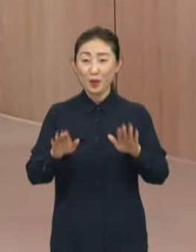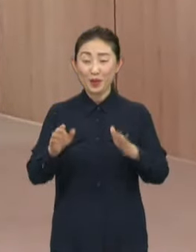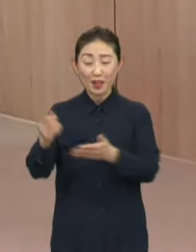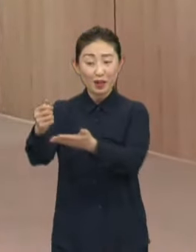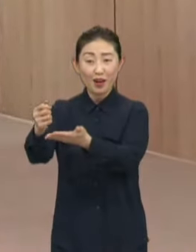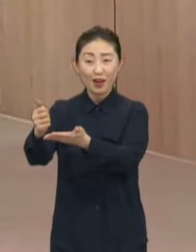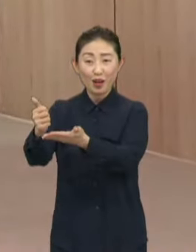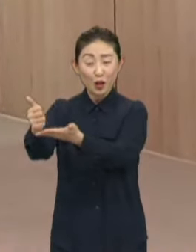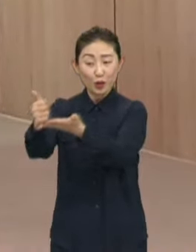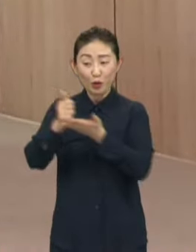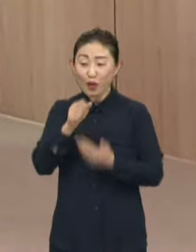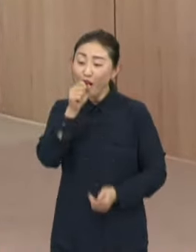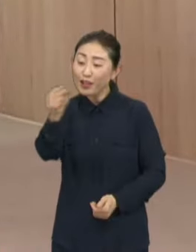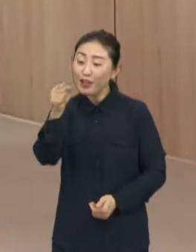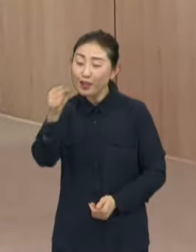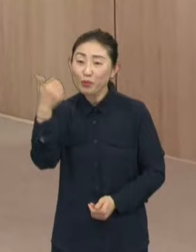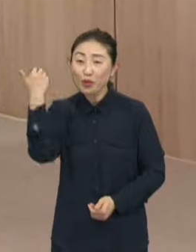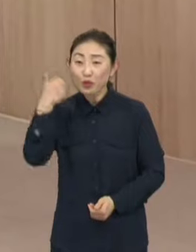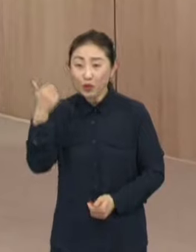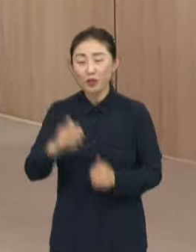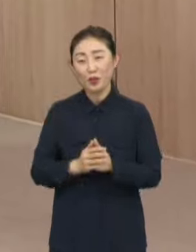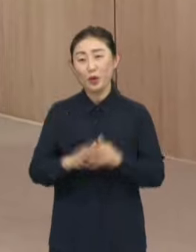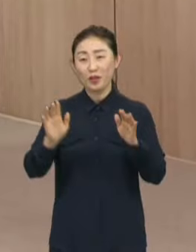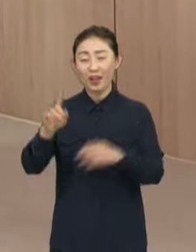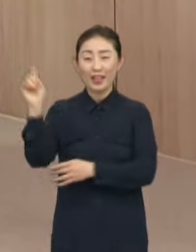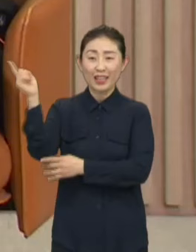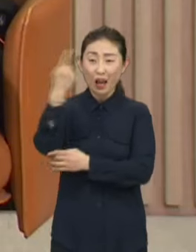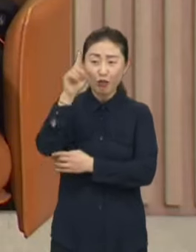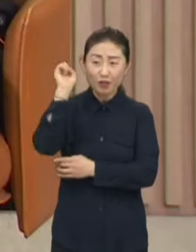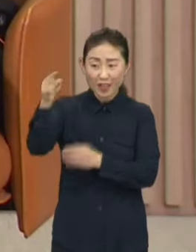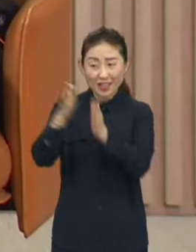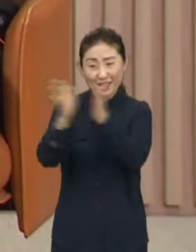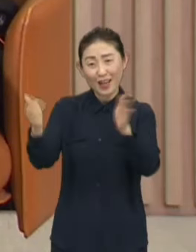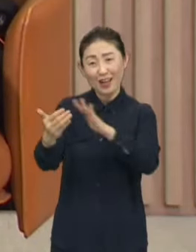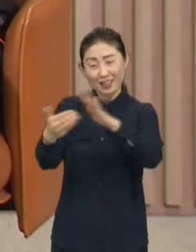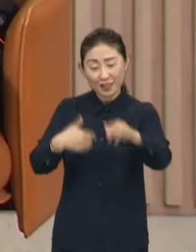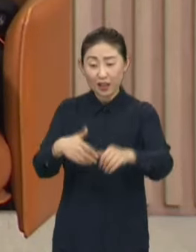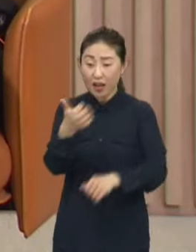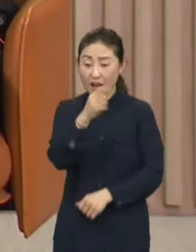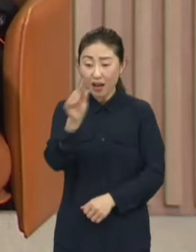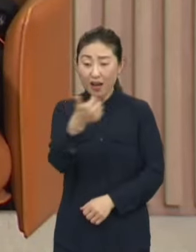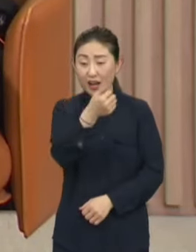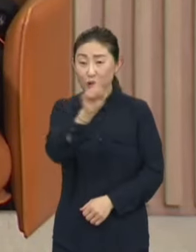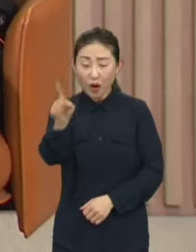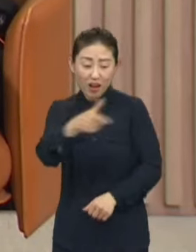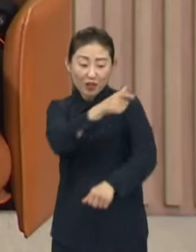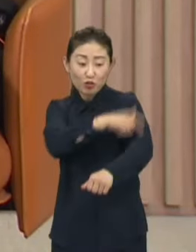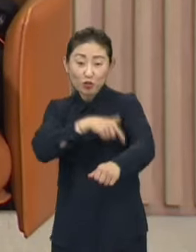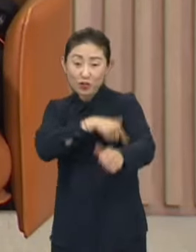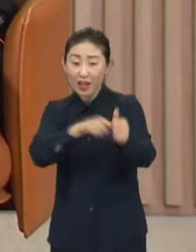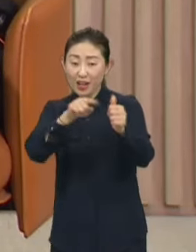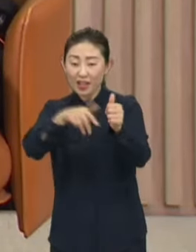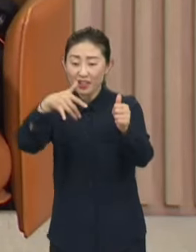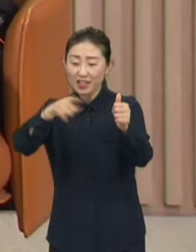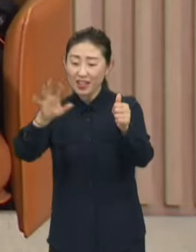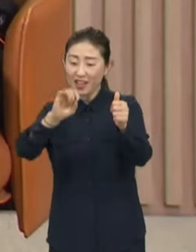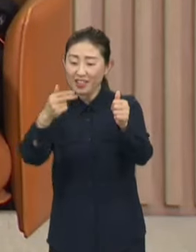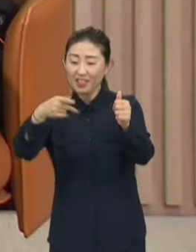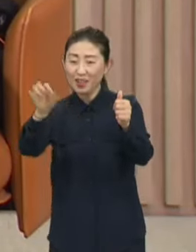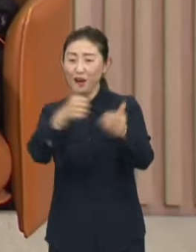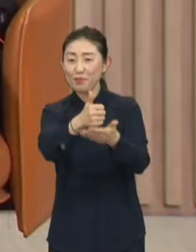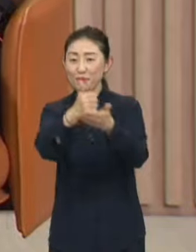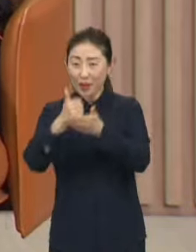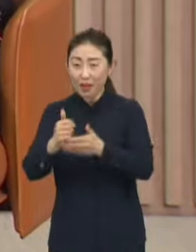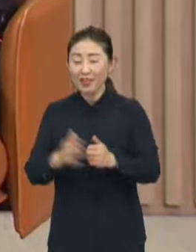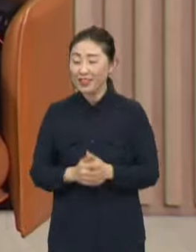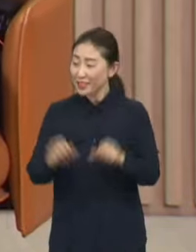단도직입 인터뷰. 오늘은 2024 프로야구 개막을 앞두고 한화에그스의 주장 최은성 선수와 함께하겠습니다.